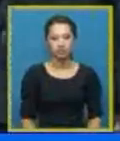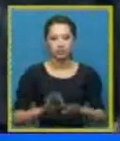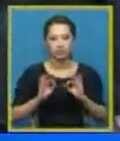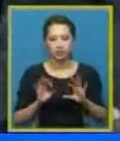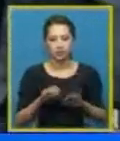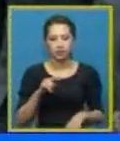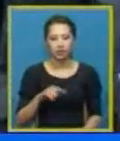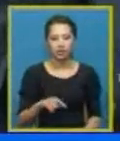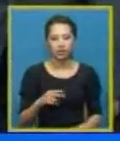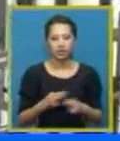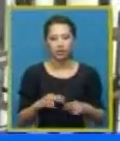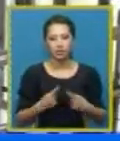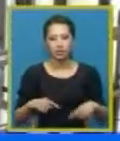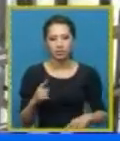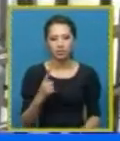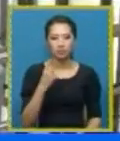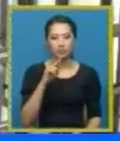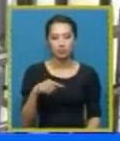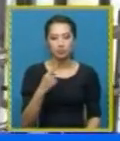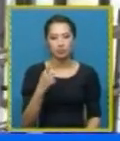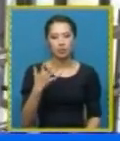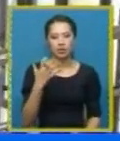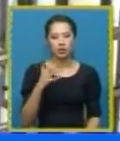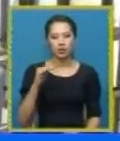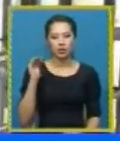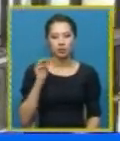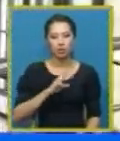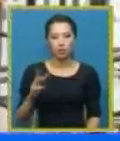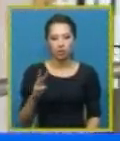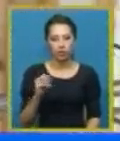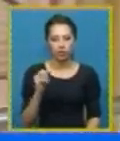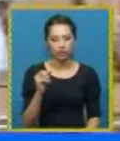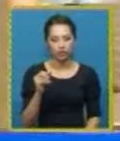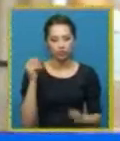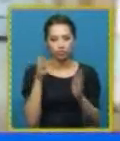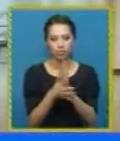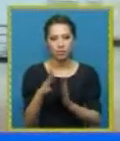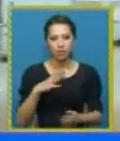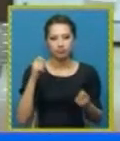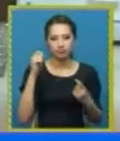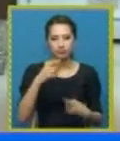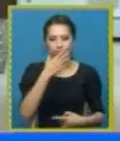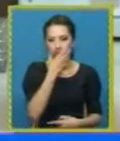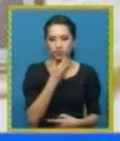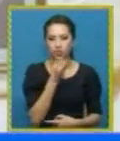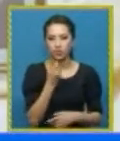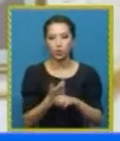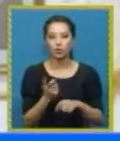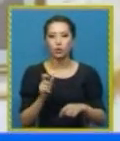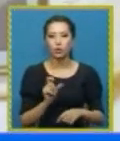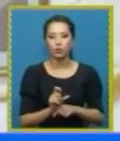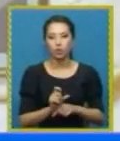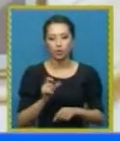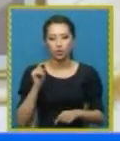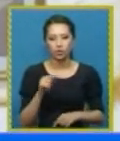мәдени орталықтың құрылысына 1,5 миллиардқа жуық теңге жұмсалған, жаңа заман талабына толықтай сай келеді. Сәніне сәулеті жарасқан жаңа сарайдың